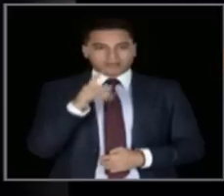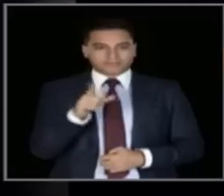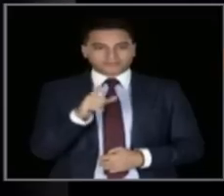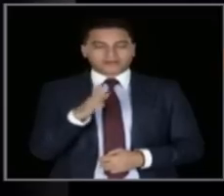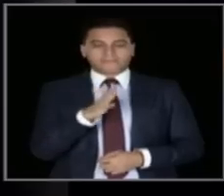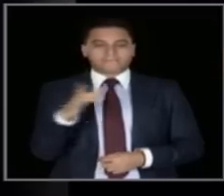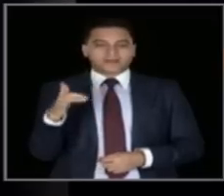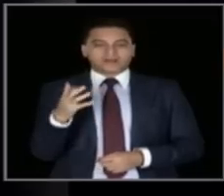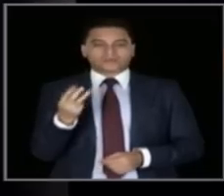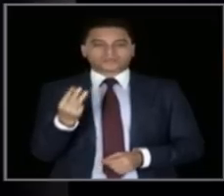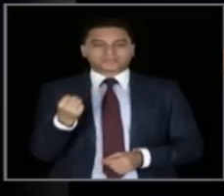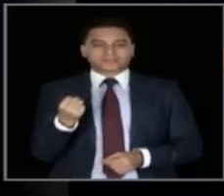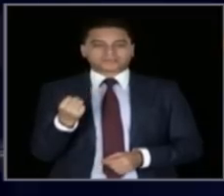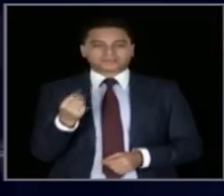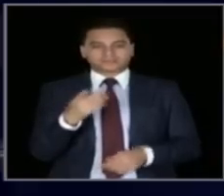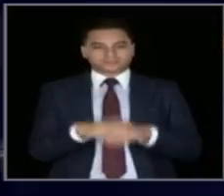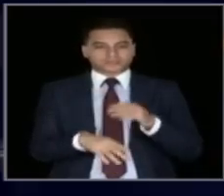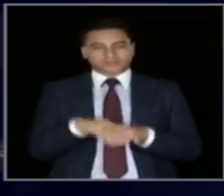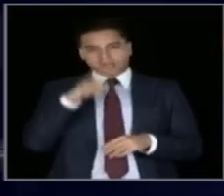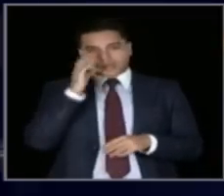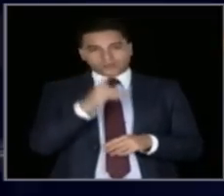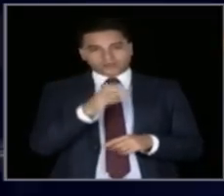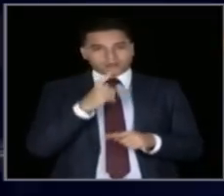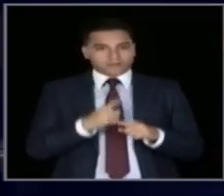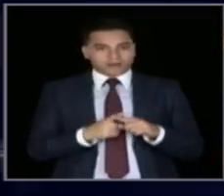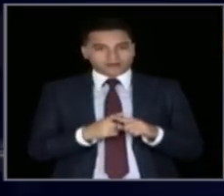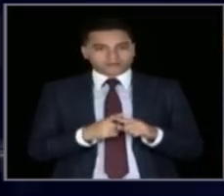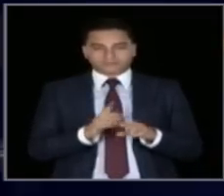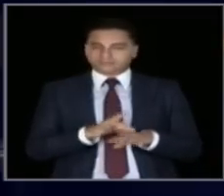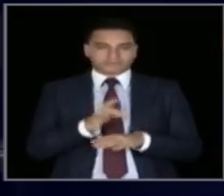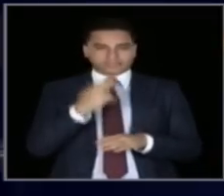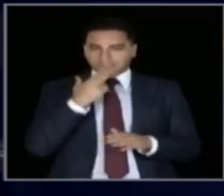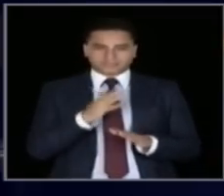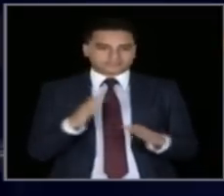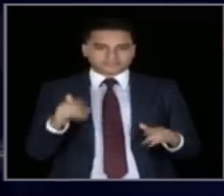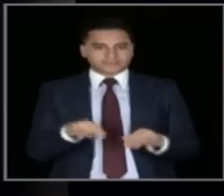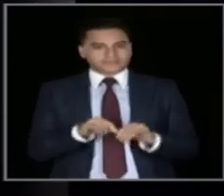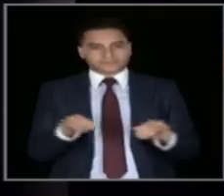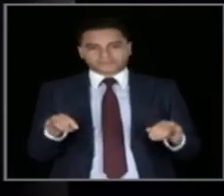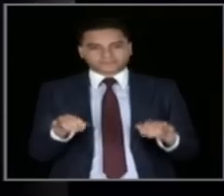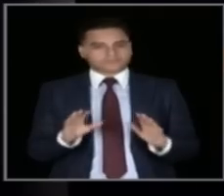بقيته 130 إن شاء الله، لو الإجابة غلط أرضك. المباراة طارت.